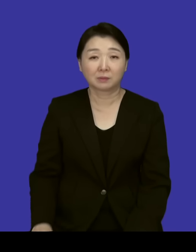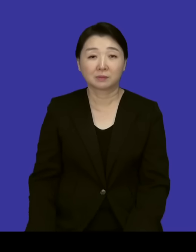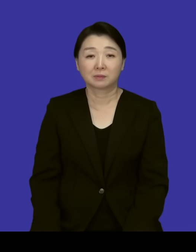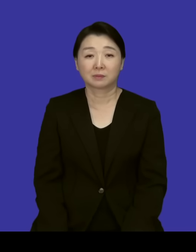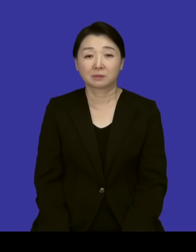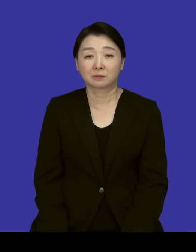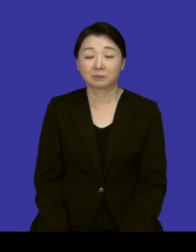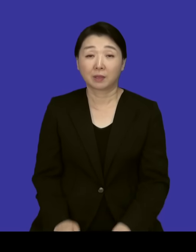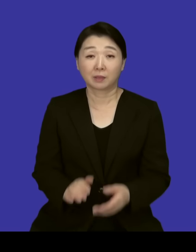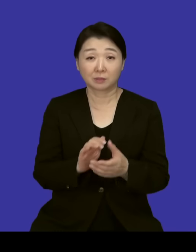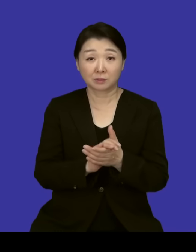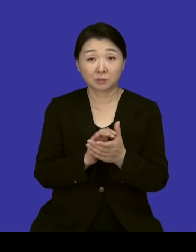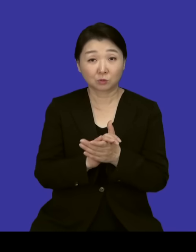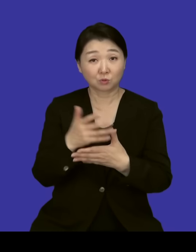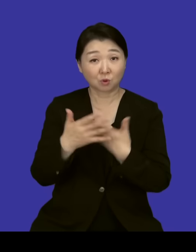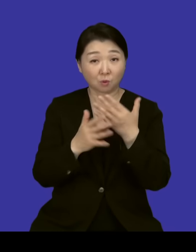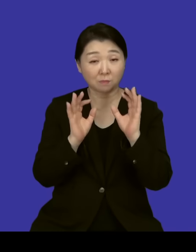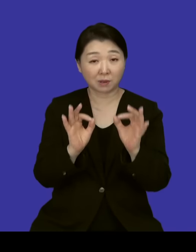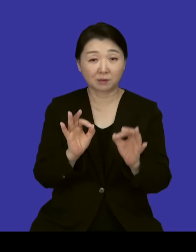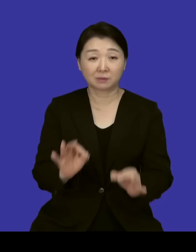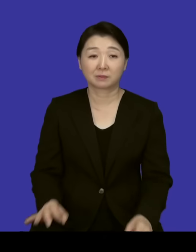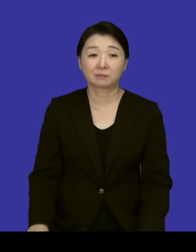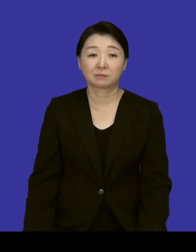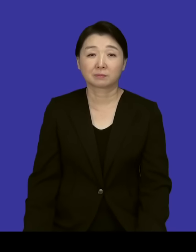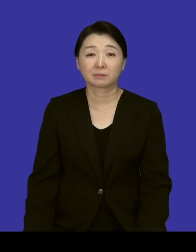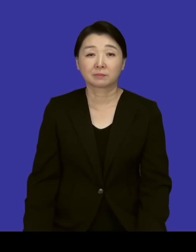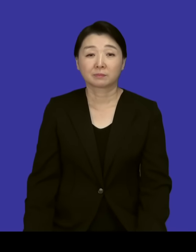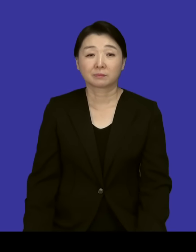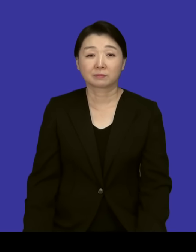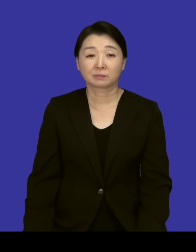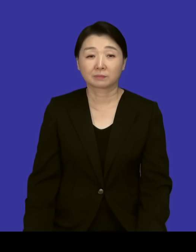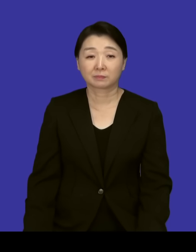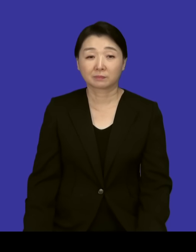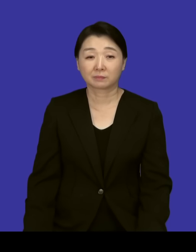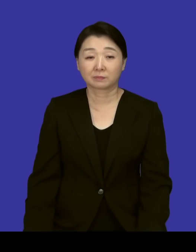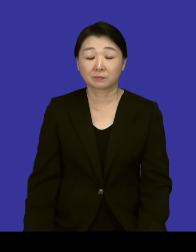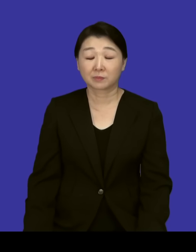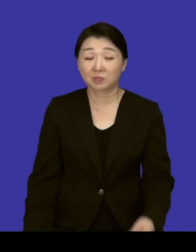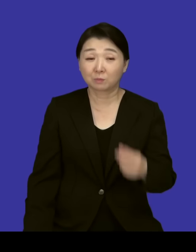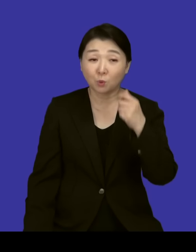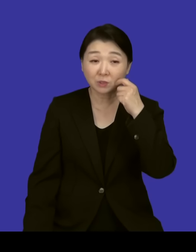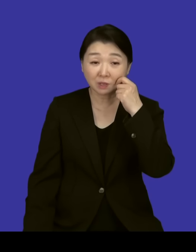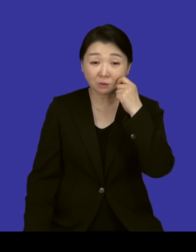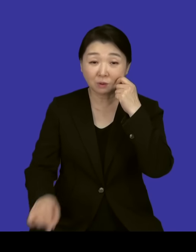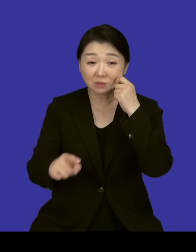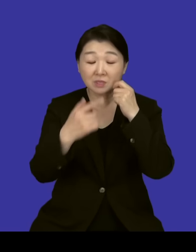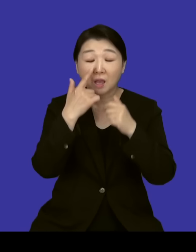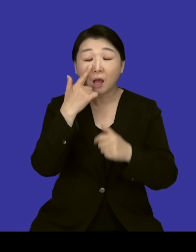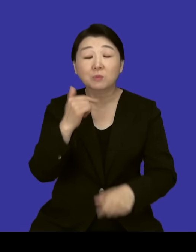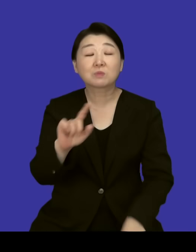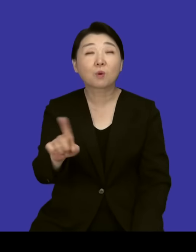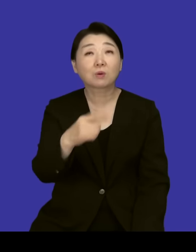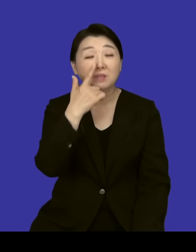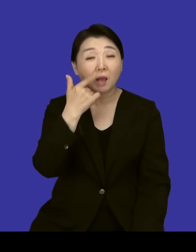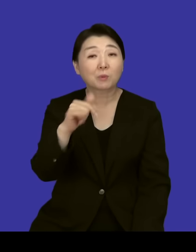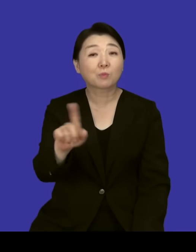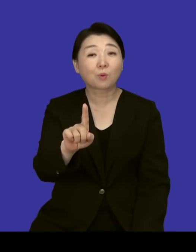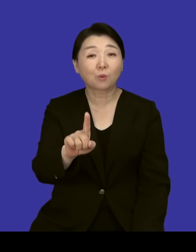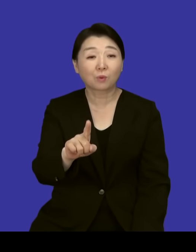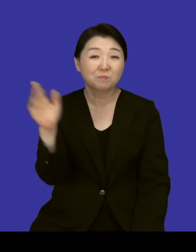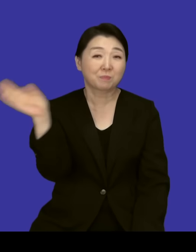왜냐하면 그 친구 영화 예. 보시면 예. 이제 이렇게 잡고 볼때기 잡고 너희 아버지 뭐 하시노? 너그 아버지 뭐 하시노 하고 막